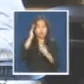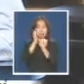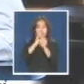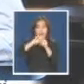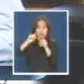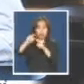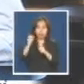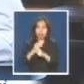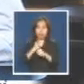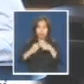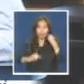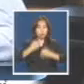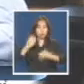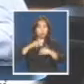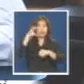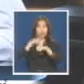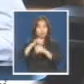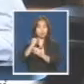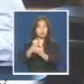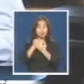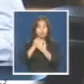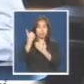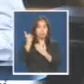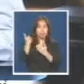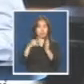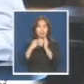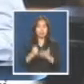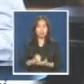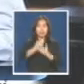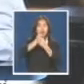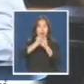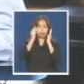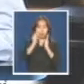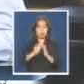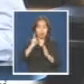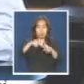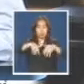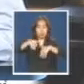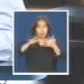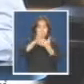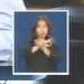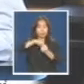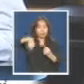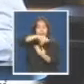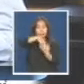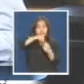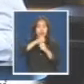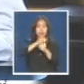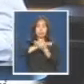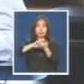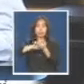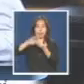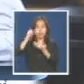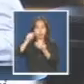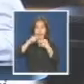ที่หรือเสียสละเป็นพลเมืองดีในการที่จะช่วยให้บ้านเมืองของเรานั้นมีความสงบเรียบร้อยนะครับผมเองได้มีโอกาส